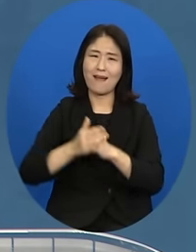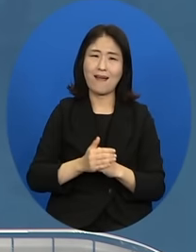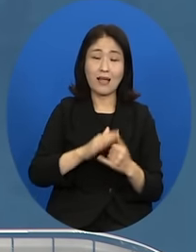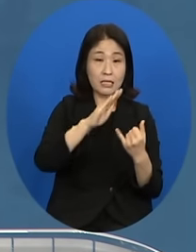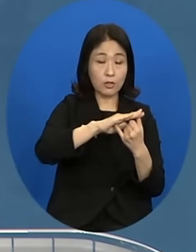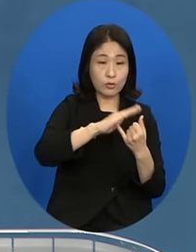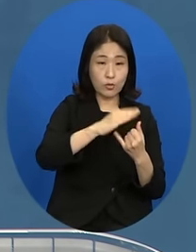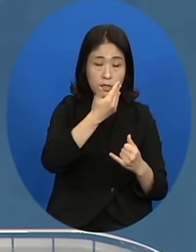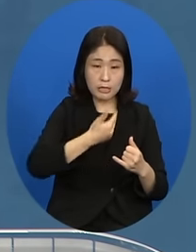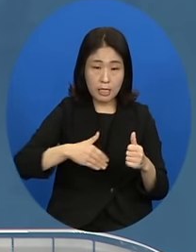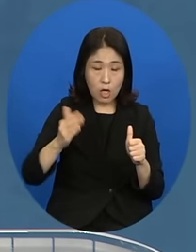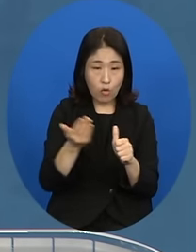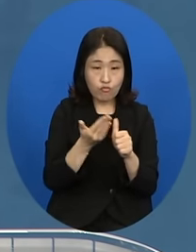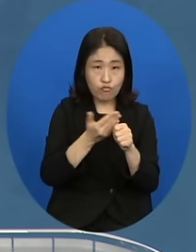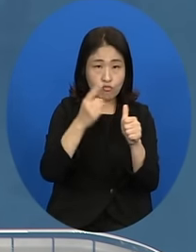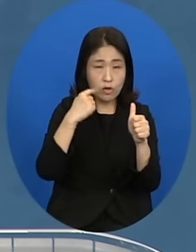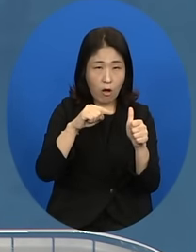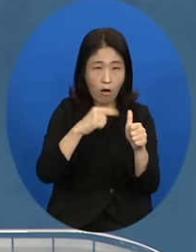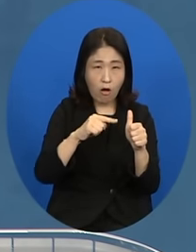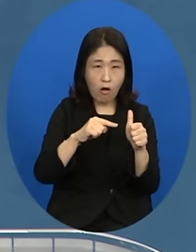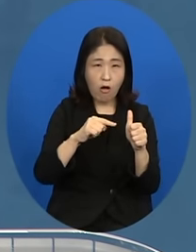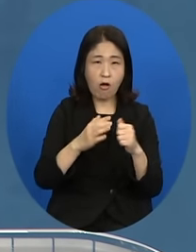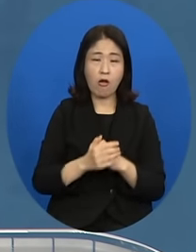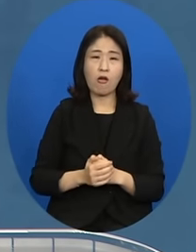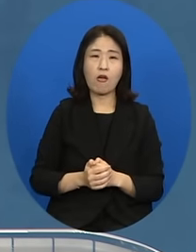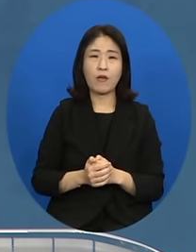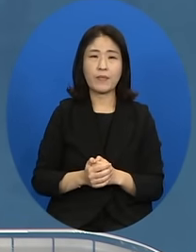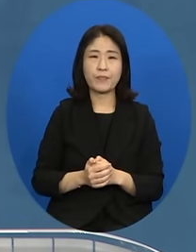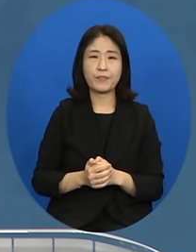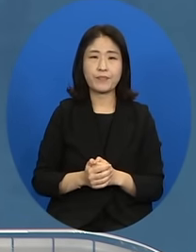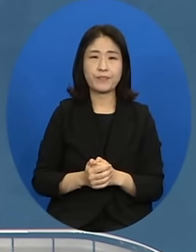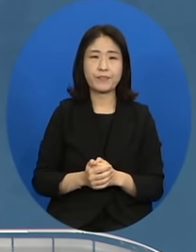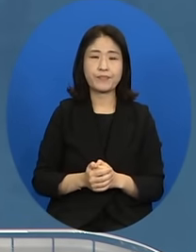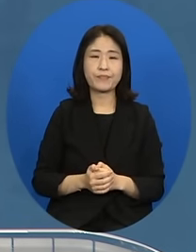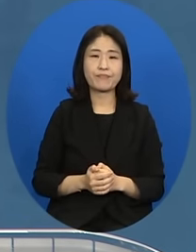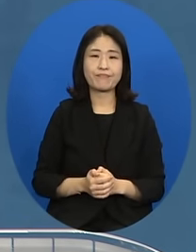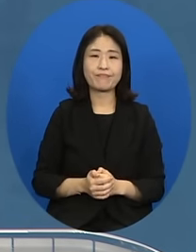제자훈련 시키고 말씀 교육을 시켰습니다. 그러면서